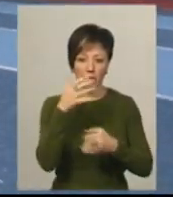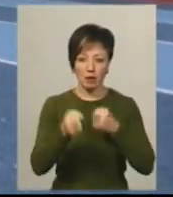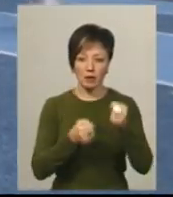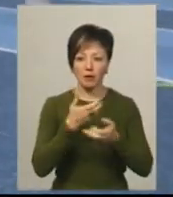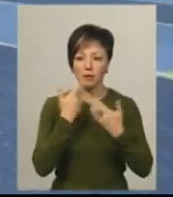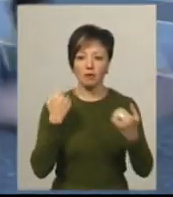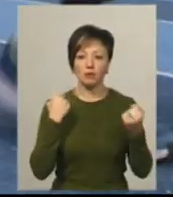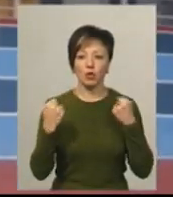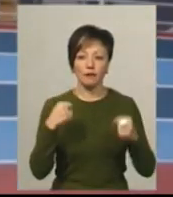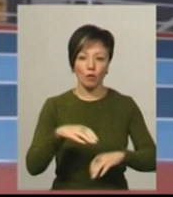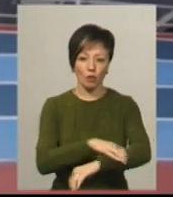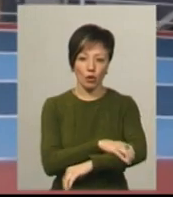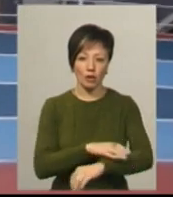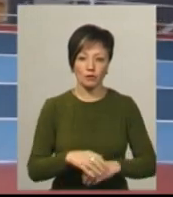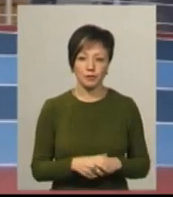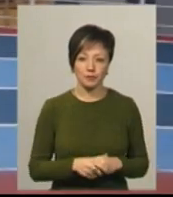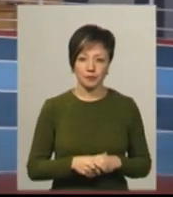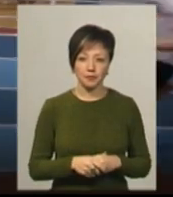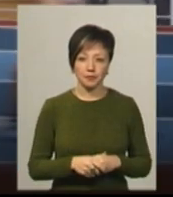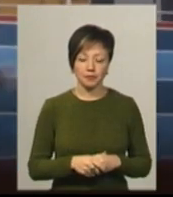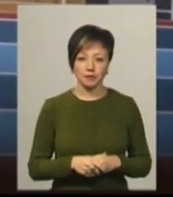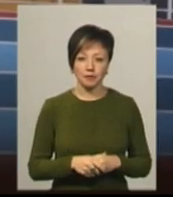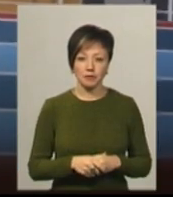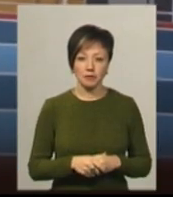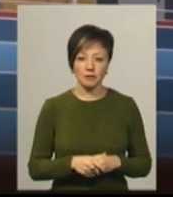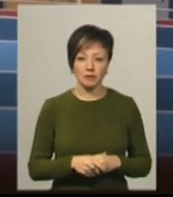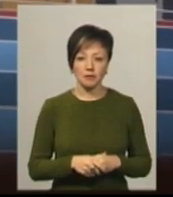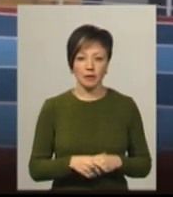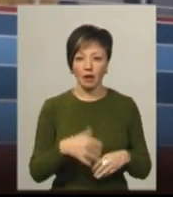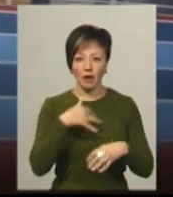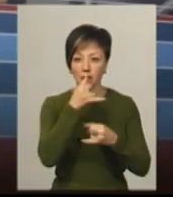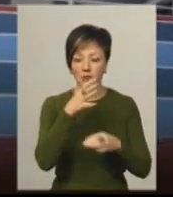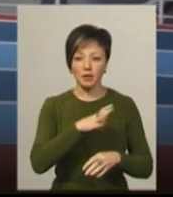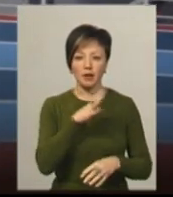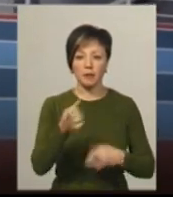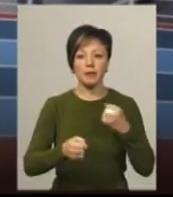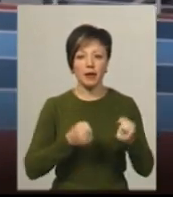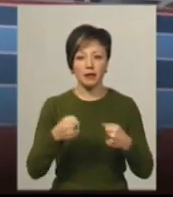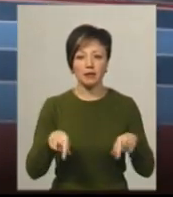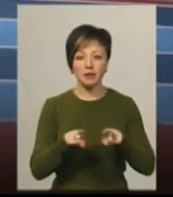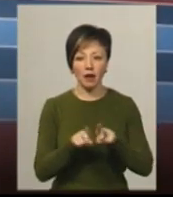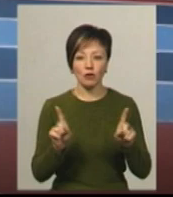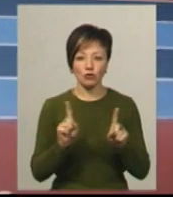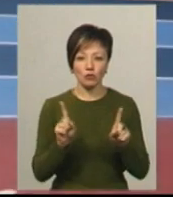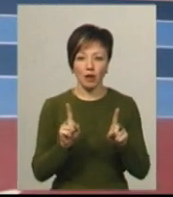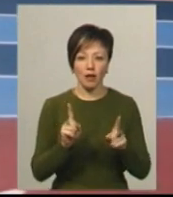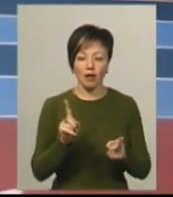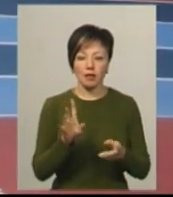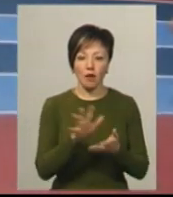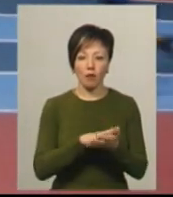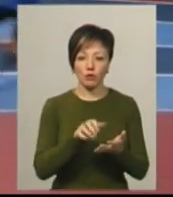мав спортивного протезу. Протез просто тупо не дозволяв бігати так, щоб не